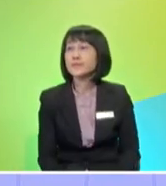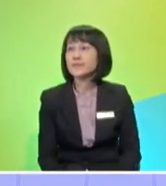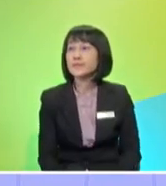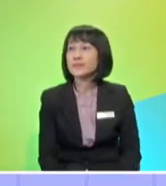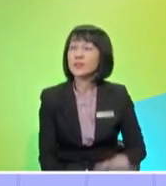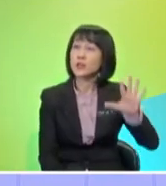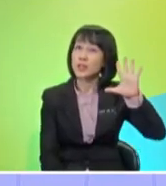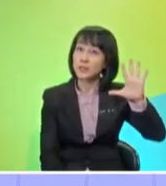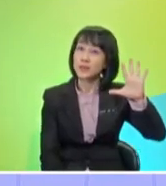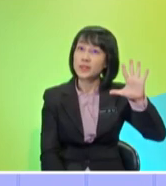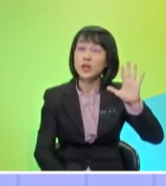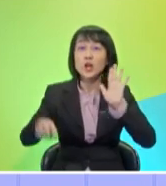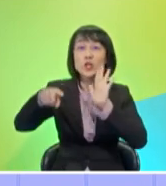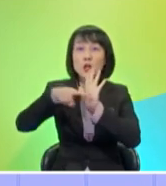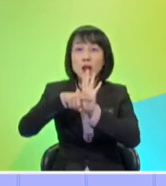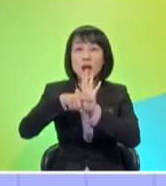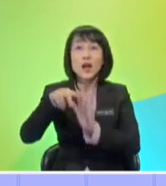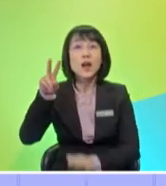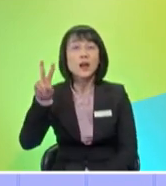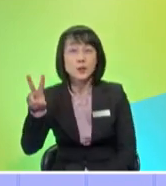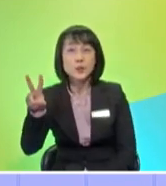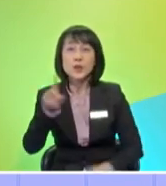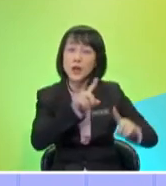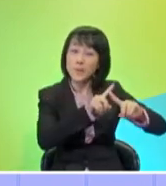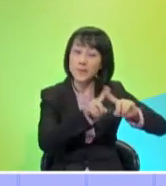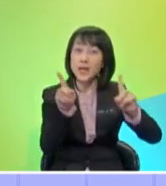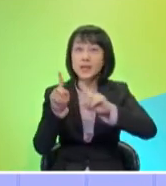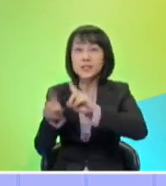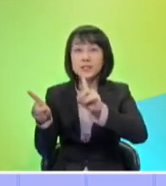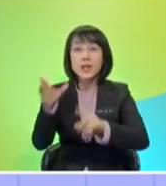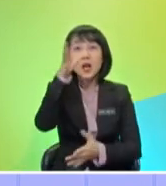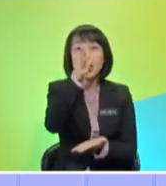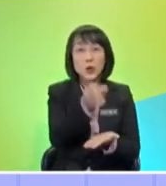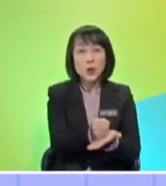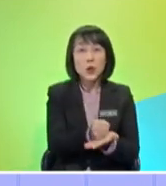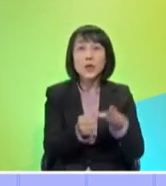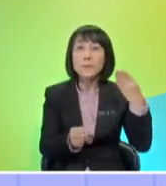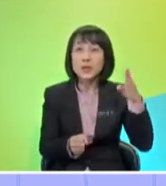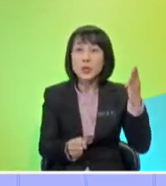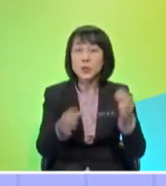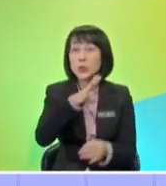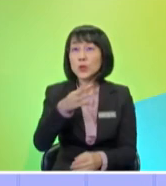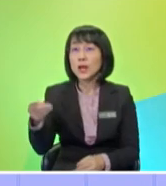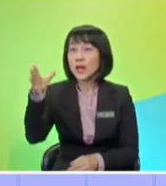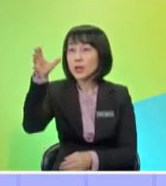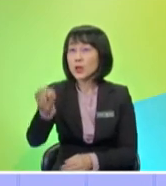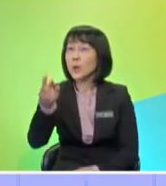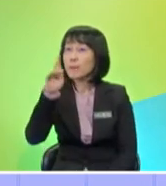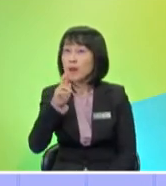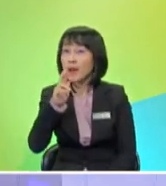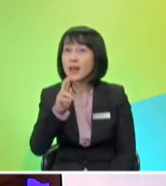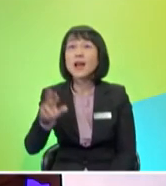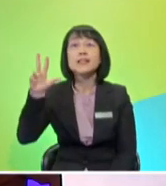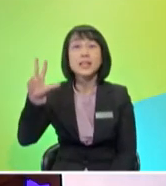5 tolak 2. So beza kon biru dan kon merah ialah 3. Okey.